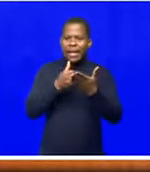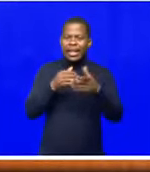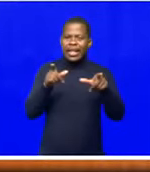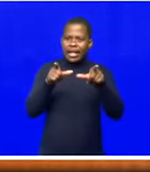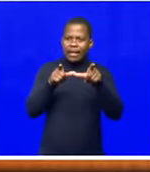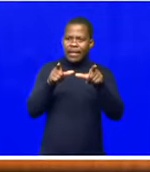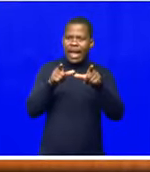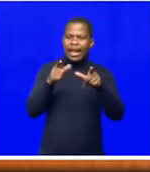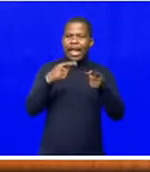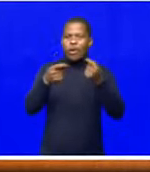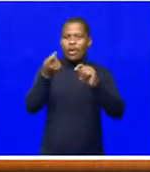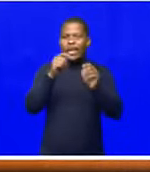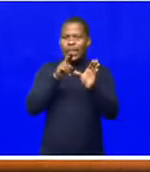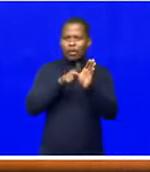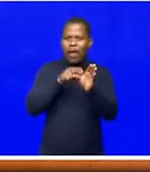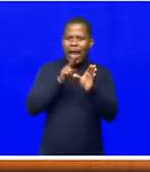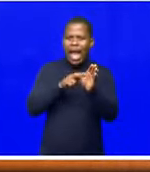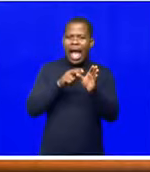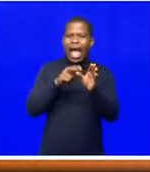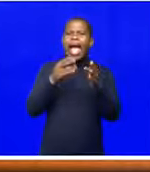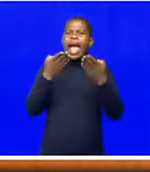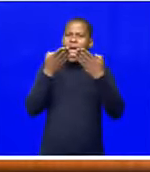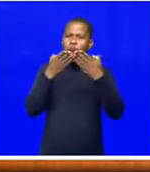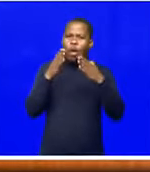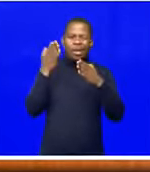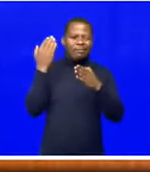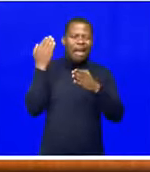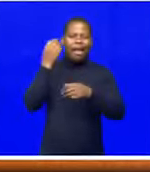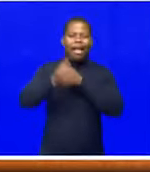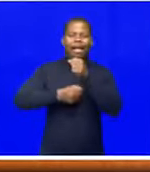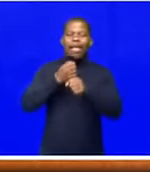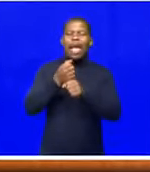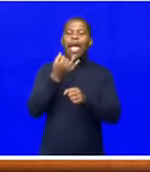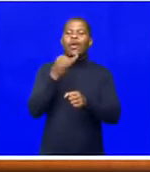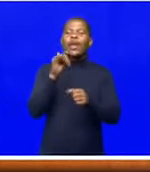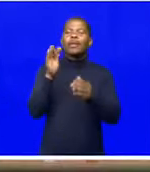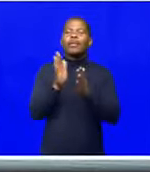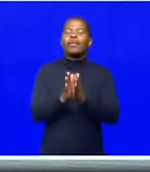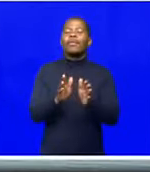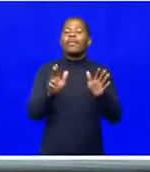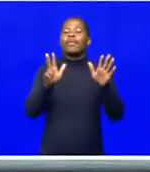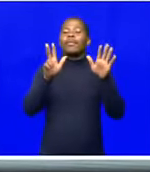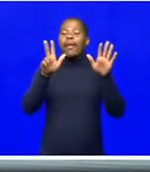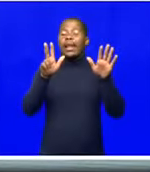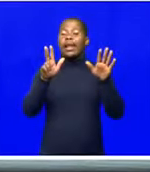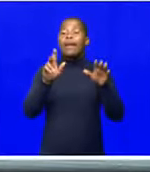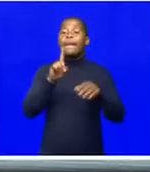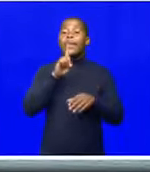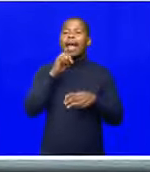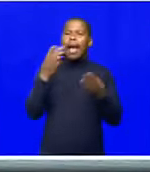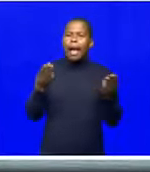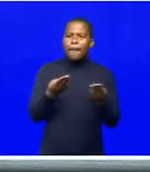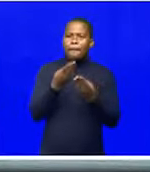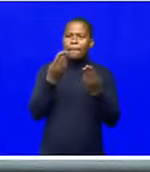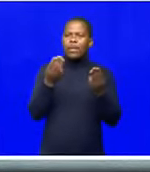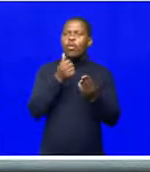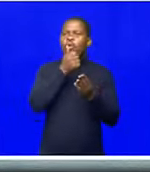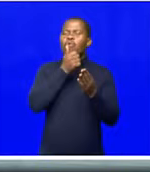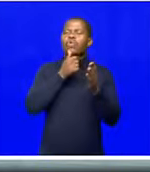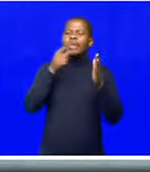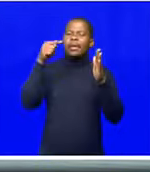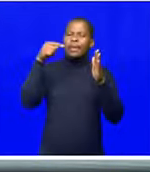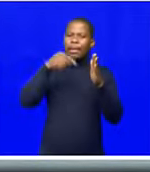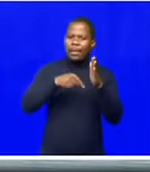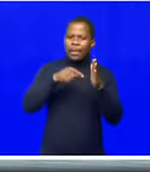leya launchwa nga-2018 kwase ngekhamba kwesikhathi seyibonakala ngathi iyehla lizinga lokusebenziseka kuma clients